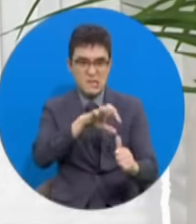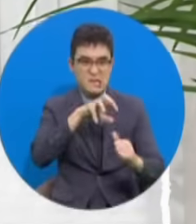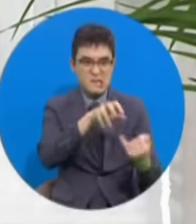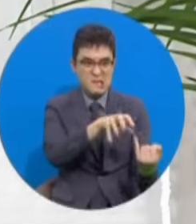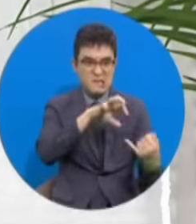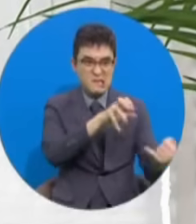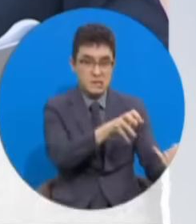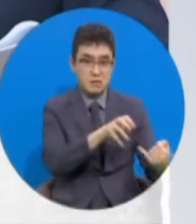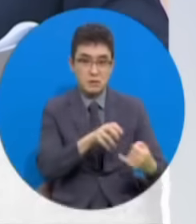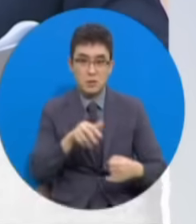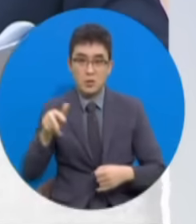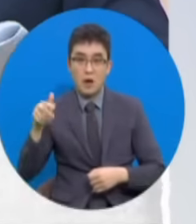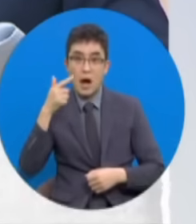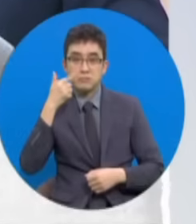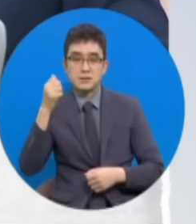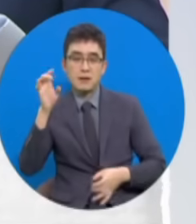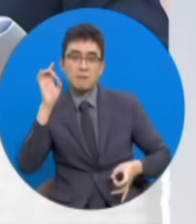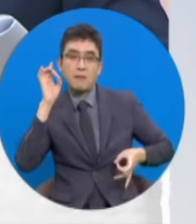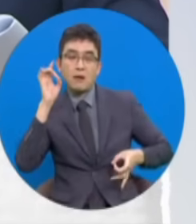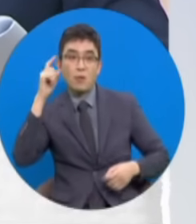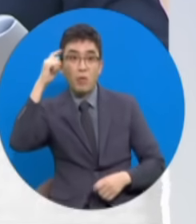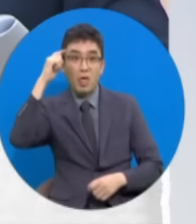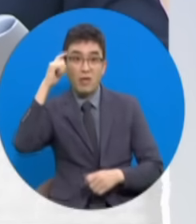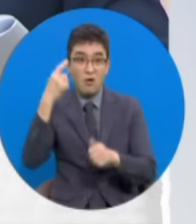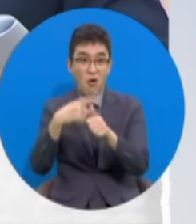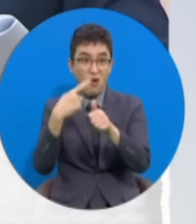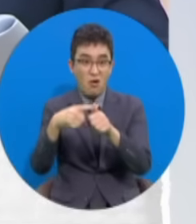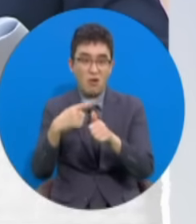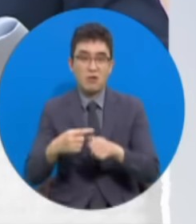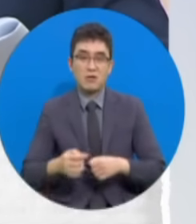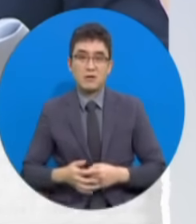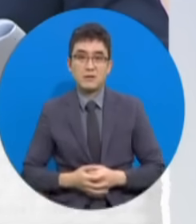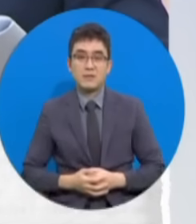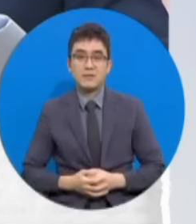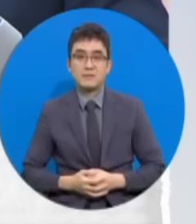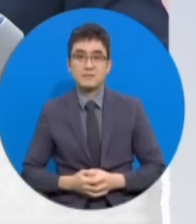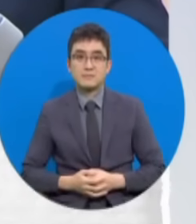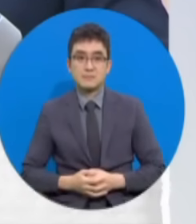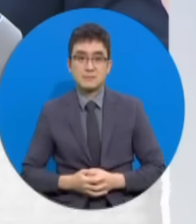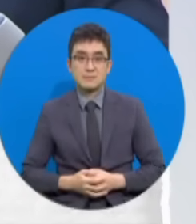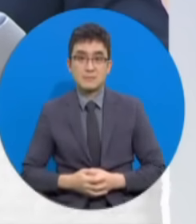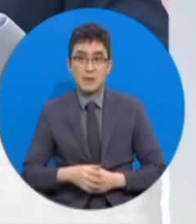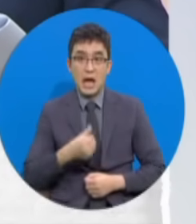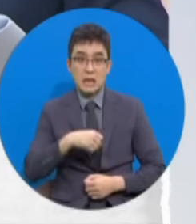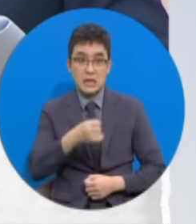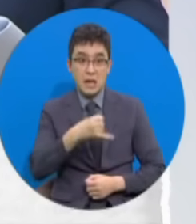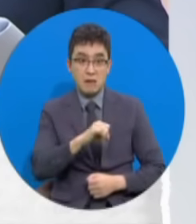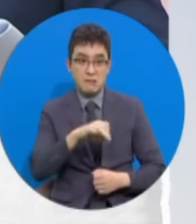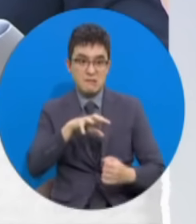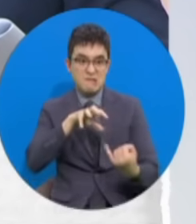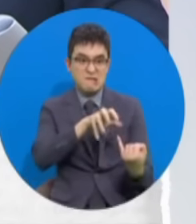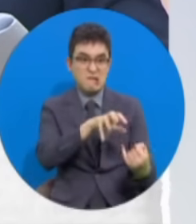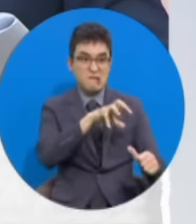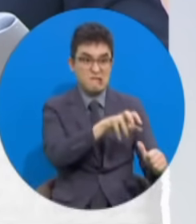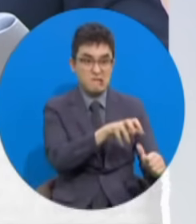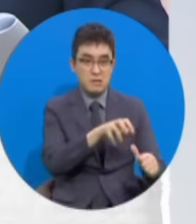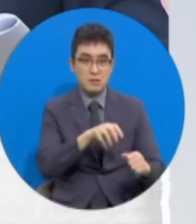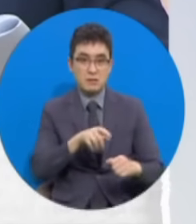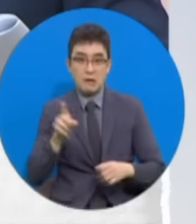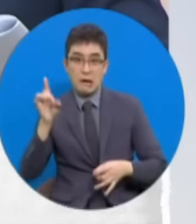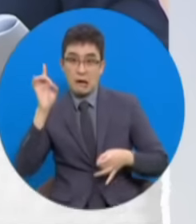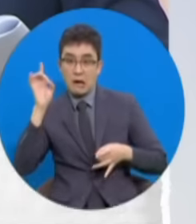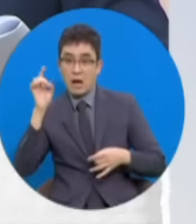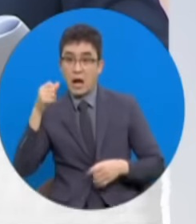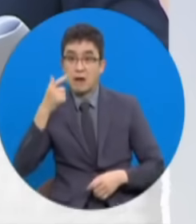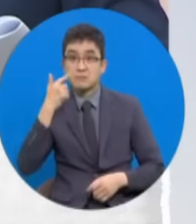가만히 있느냐라는 이야기가 있는데 저는 아들, 딸 당하고 있는데 왜 치사하게 가만히 있냐 보다 어떻게